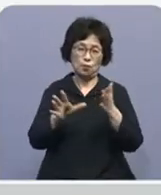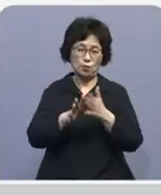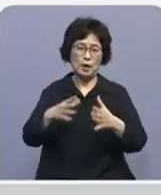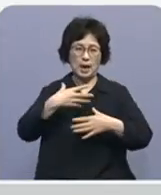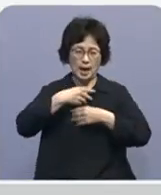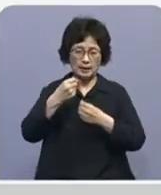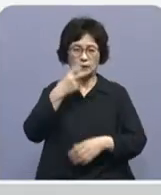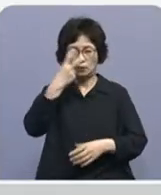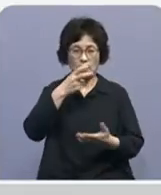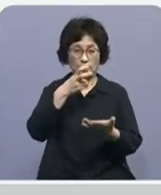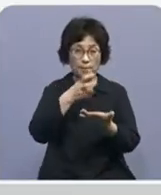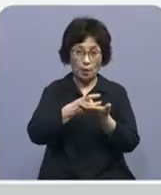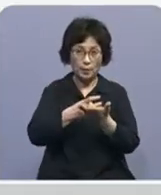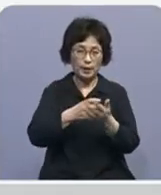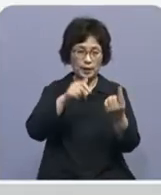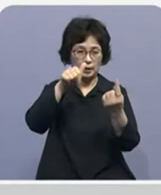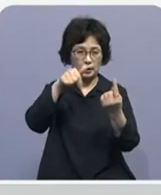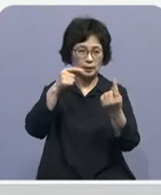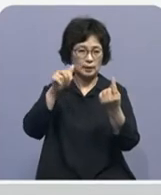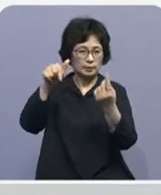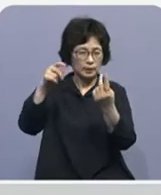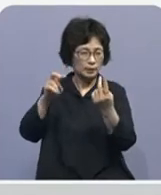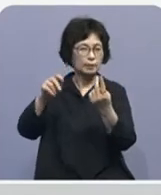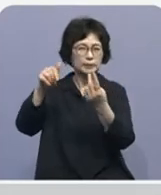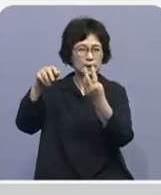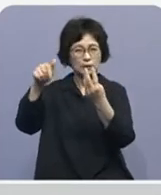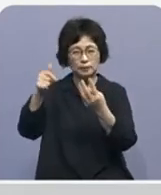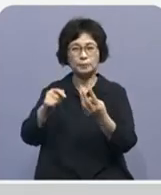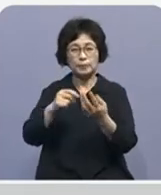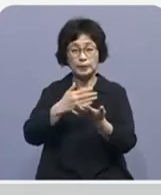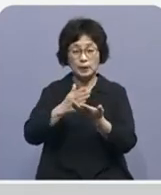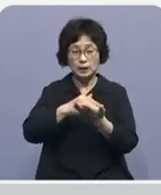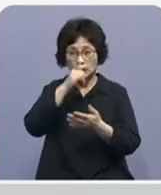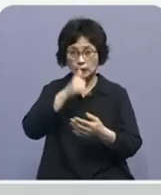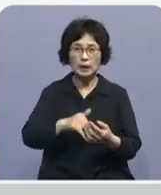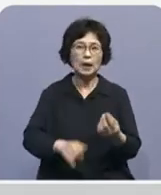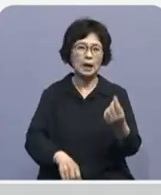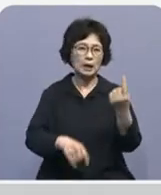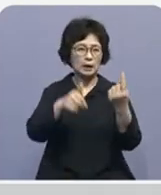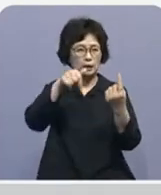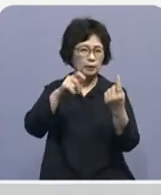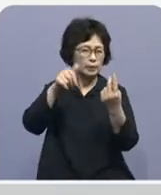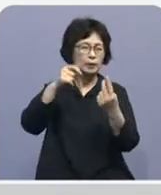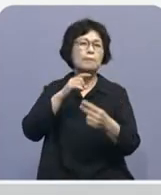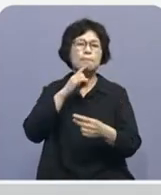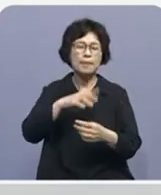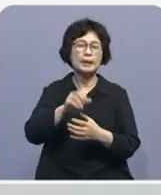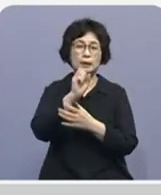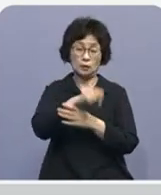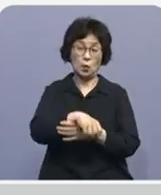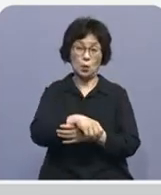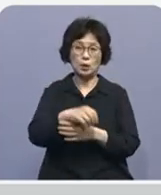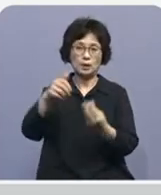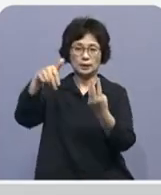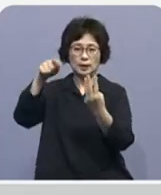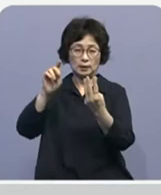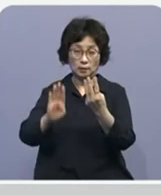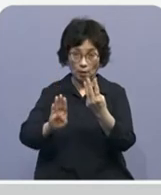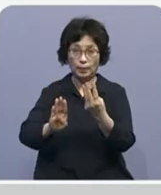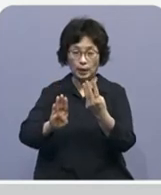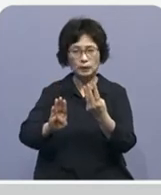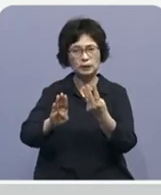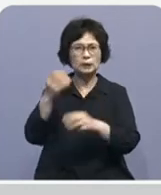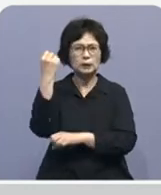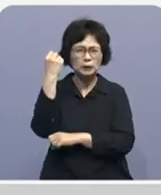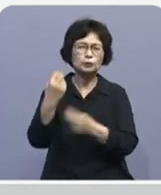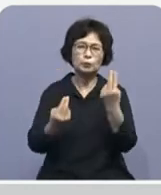레이저 등급 분류에 따라 출력이 1mm 와트 이하인 1 2 등급만 판매가 허용됩니다 적발된 제품들은 기준보다 최대